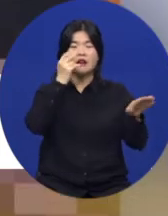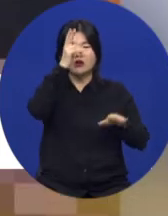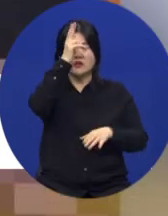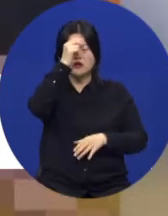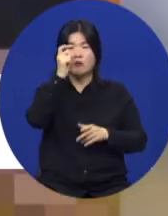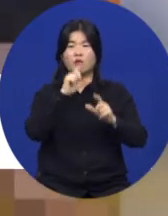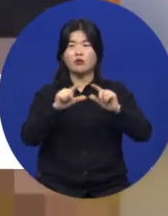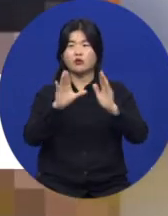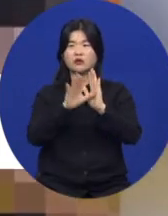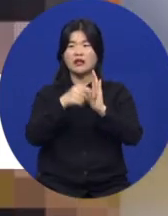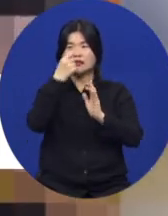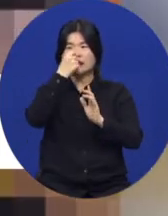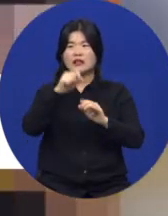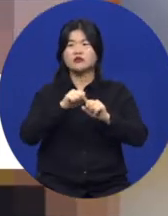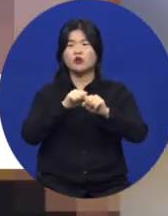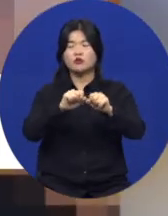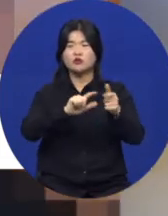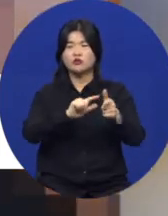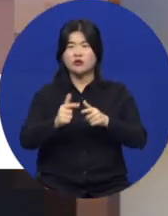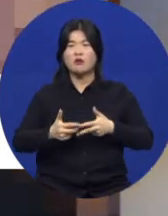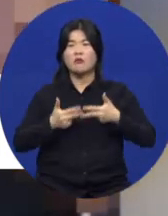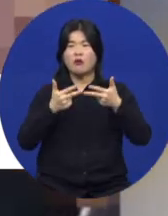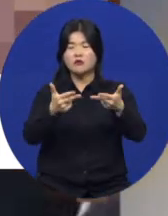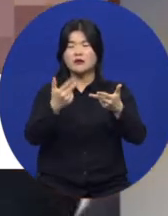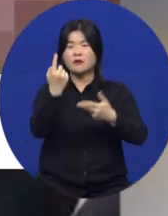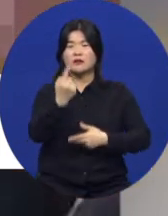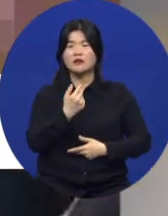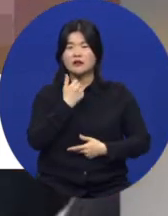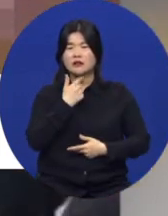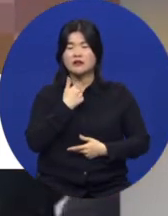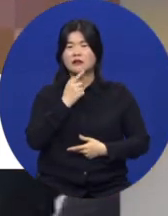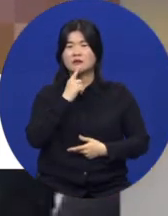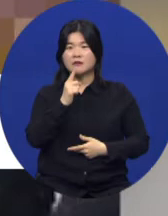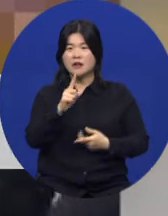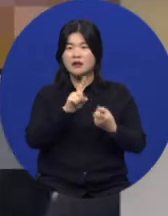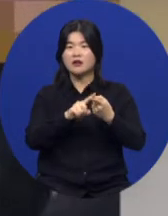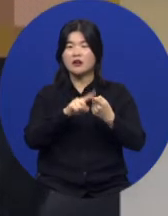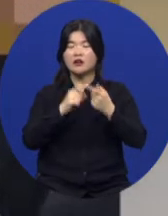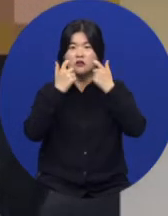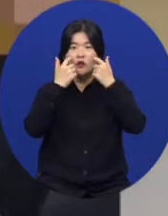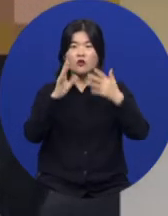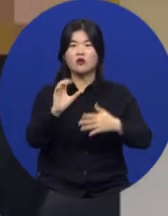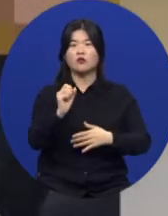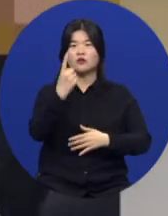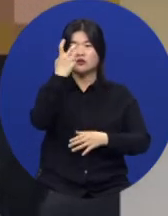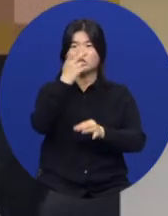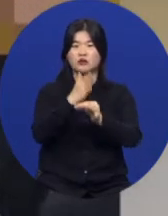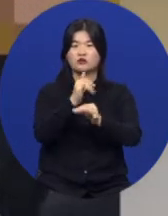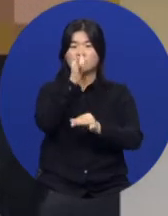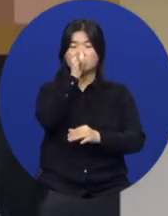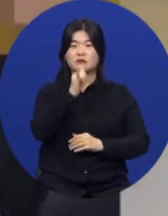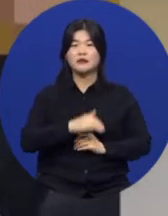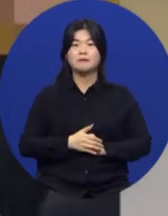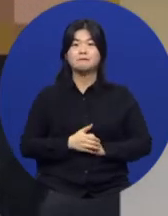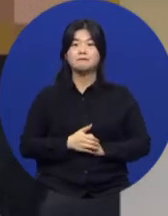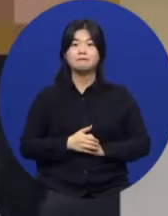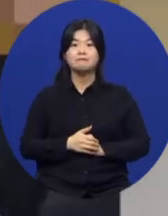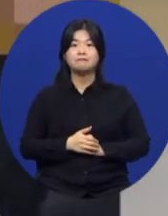씨가 평소 쓰레기 청소 등 봉사활동을 해 왔다는 말에 따라 정확한 사고 경위를 조사하고 있습니다